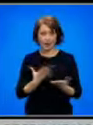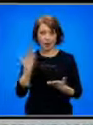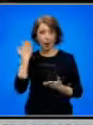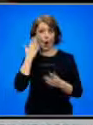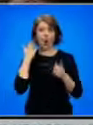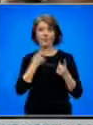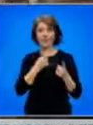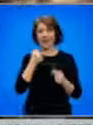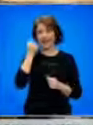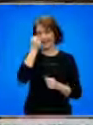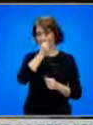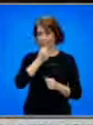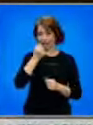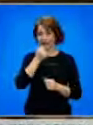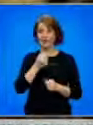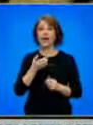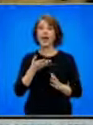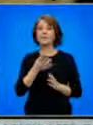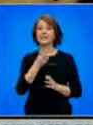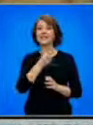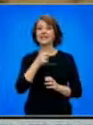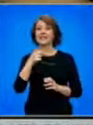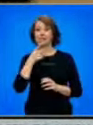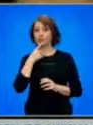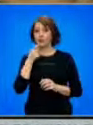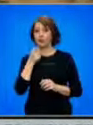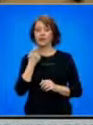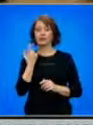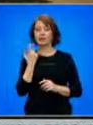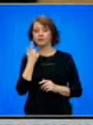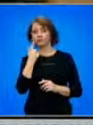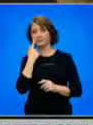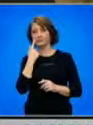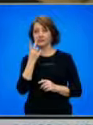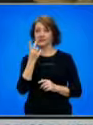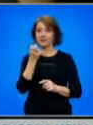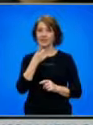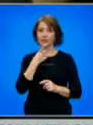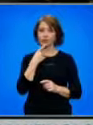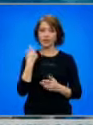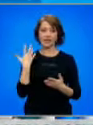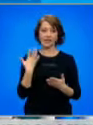към 37-годишната Елизабет Холмс предвиждат до 20 години затвор.